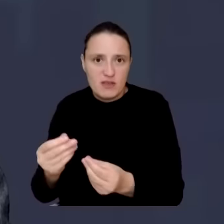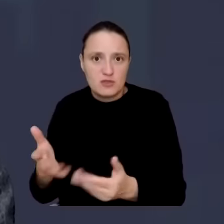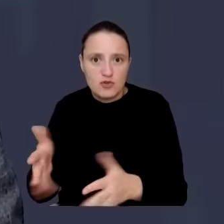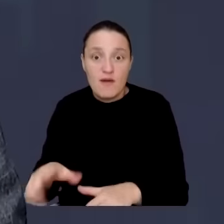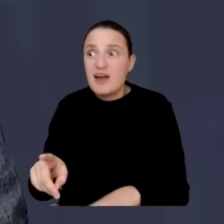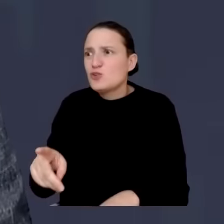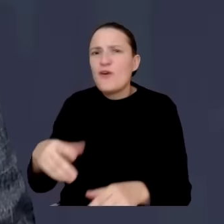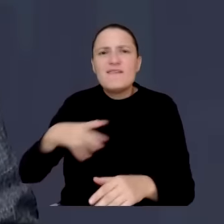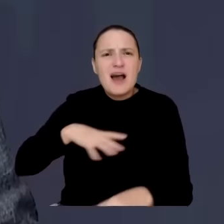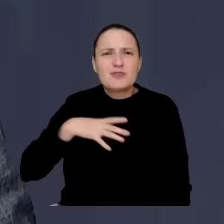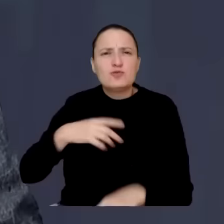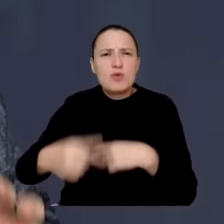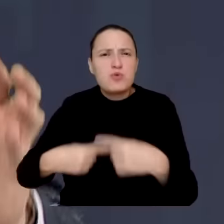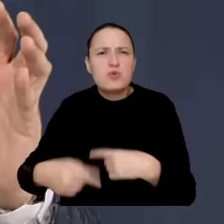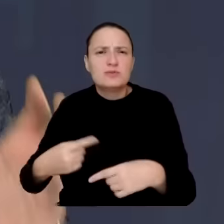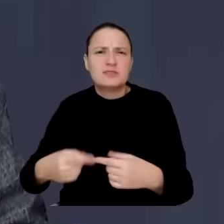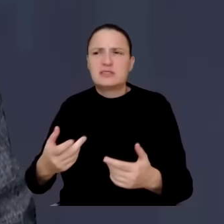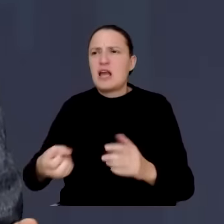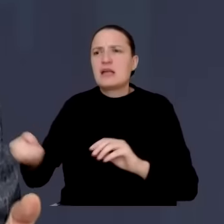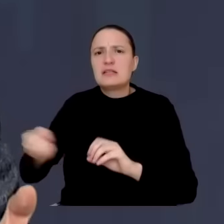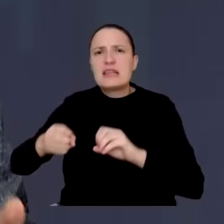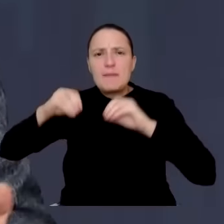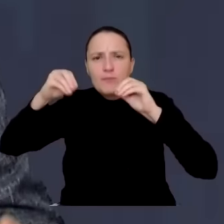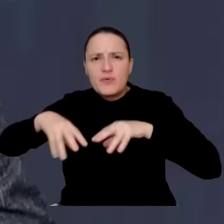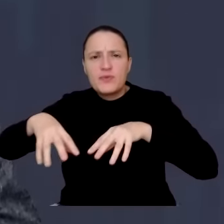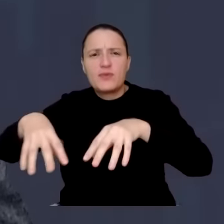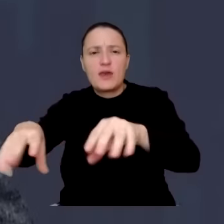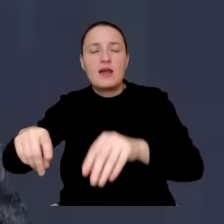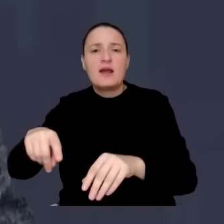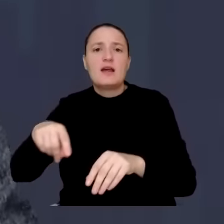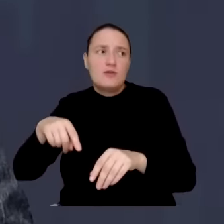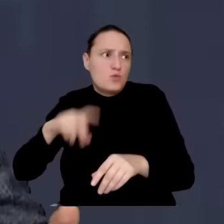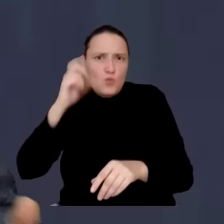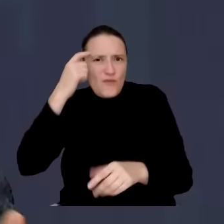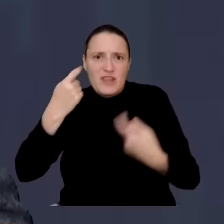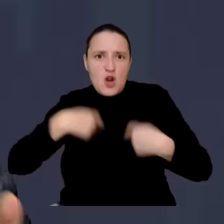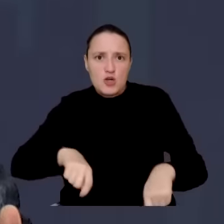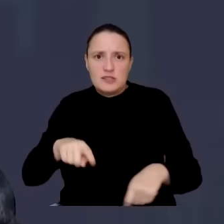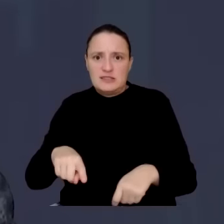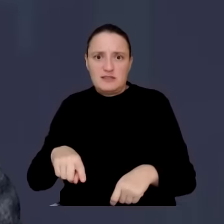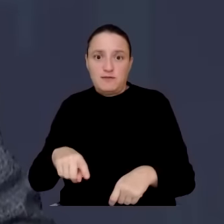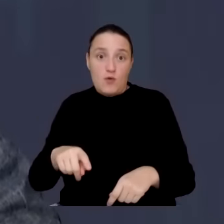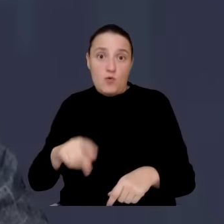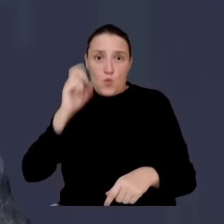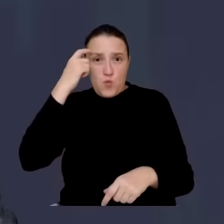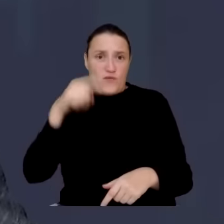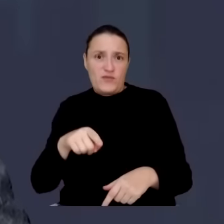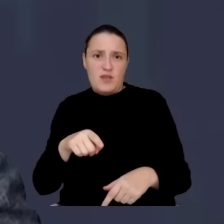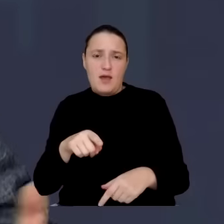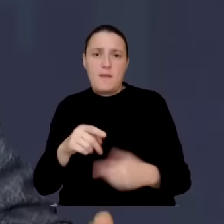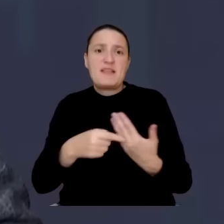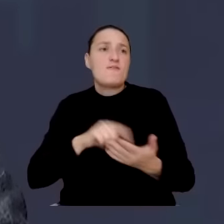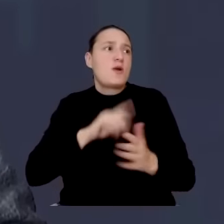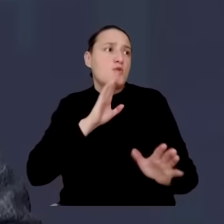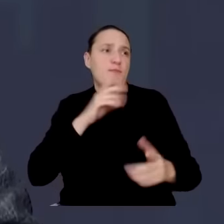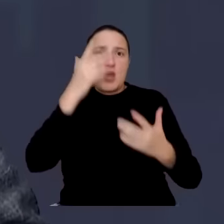zakład który produkuje nawozy które są no no krwiobiegiem rolnictwa No bo nawozy są krwiobiegiem rolnictwa tak trzeba to powiedzieć